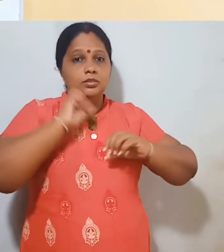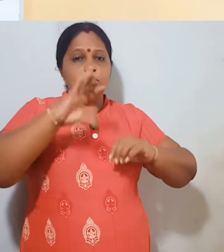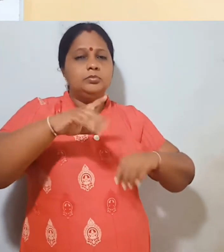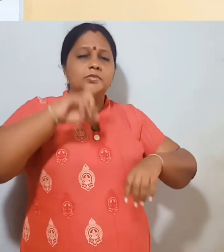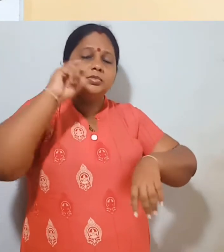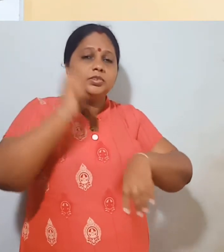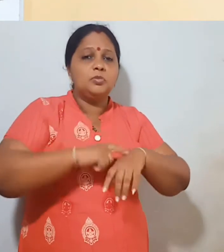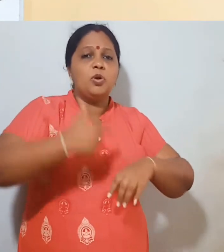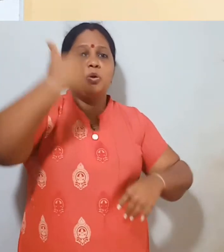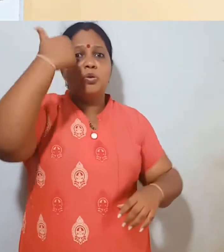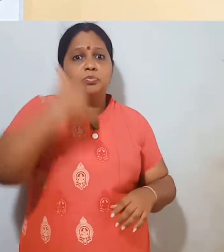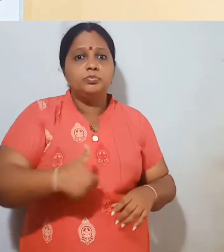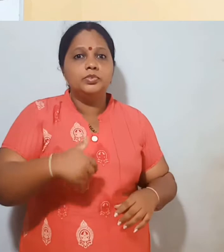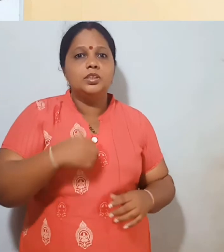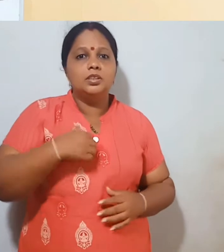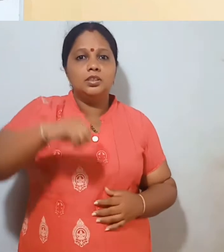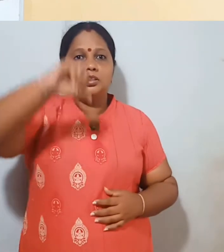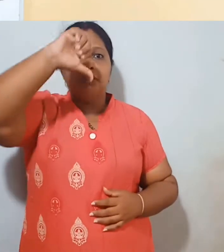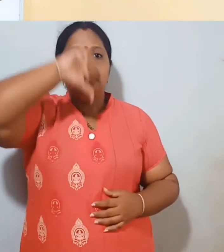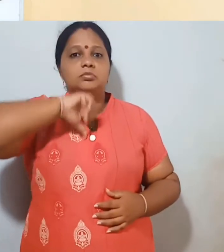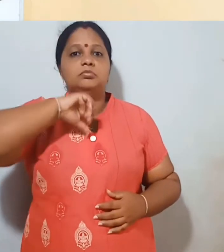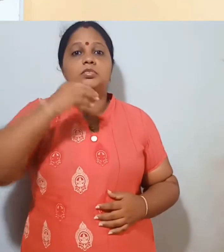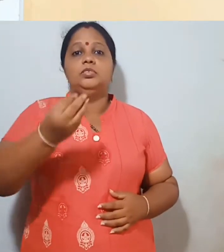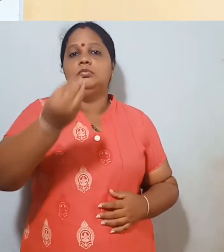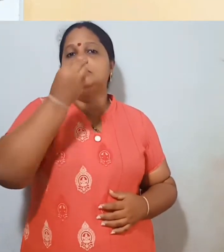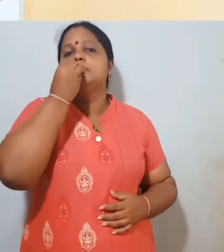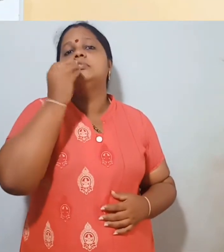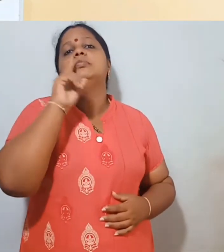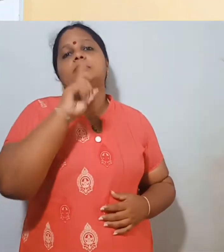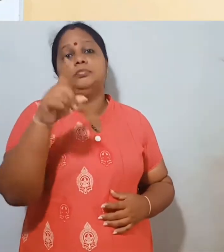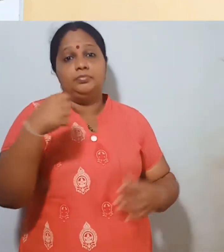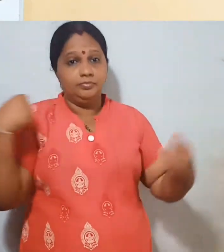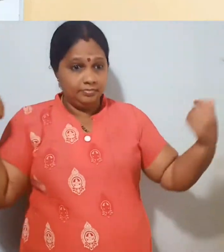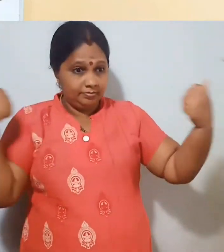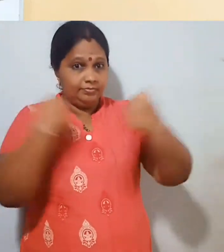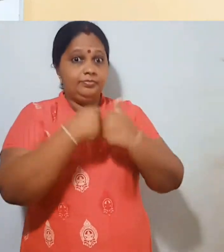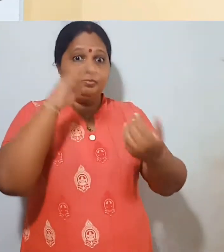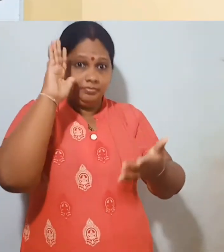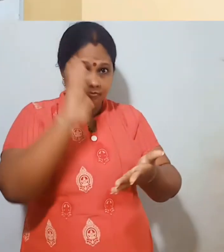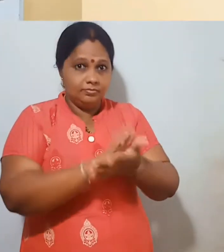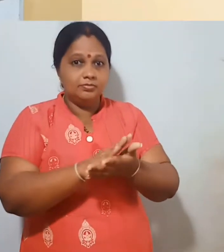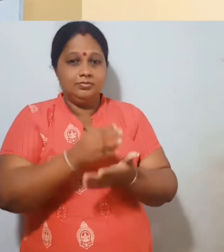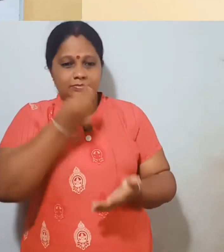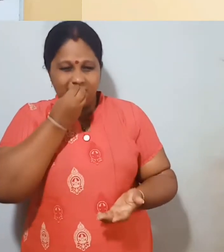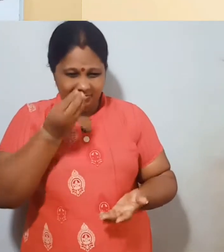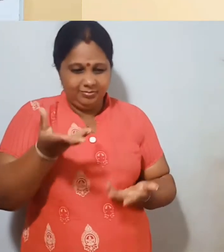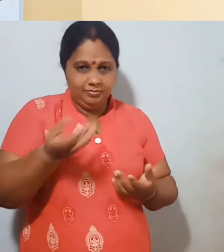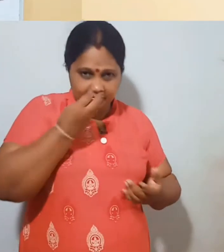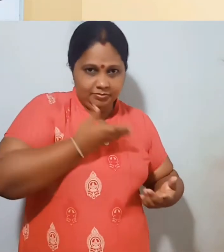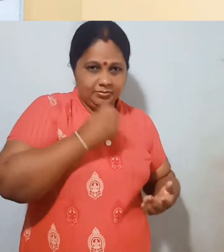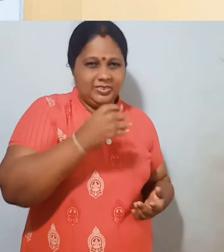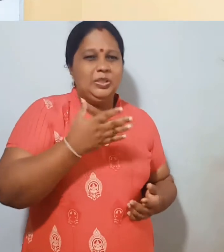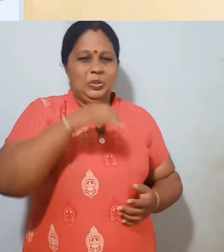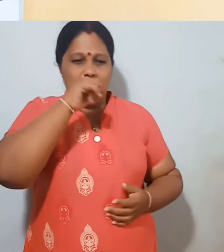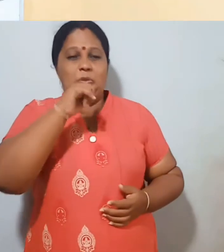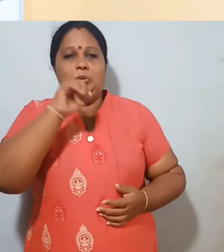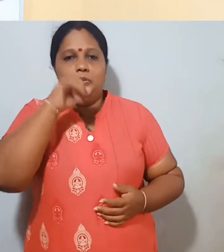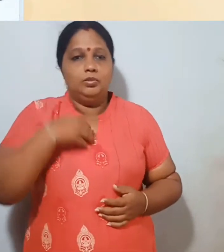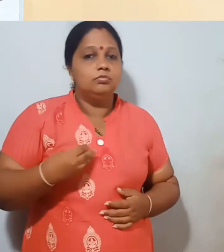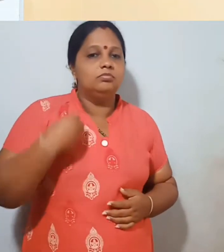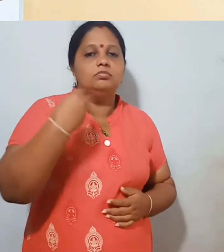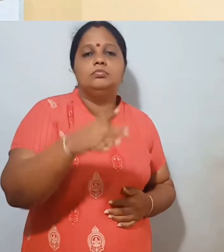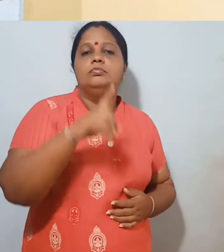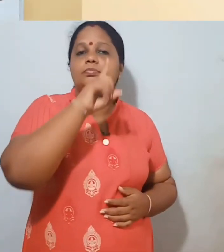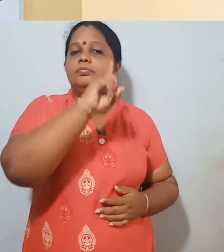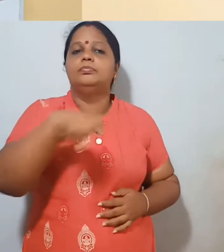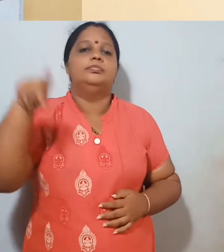அப்ப அதால ஏதாவது குடிக்க கொடுக்கறது, சாப்பிட கொடுக்கறது, விபத்துக்கு உட்பட்ட ஒரு ஆளுக்கு சாப்பிட கொடுக்கறது, குடிக்க கொடுக்கறது, அதுகளை